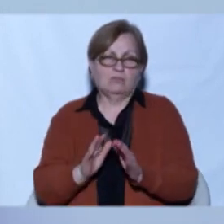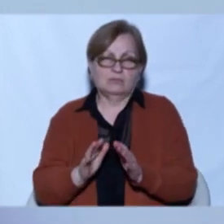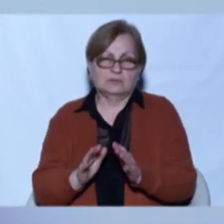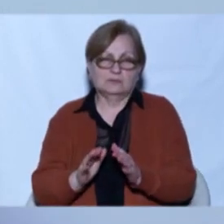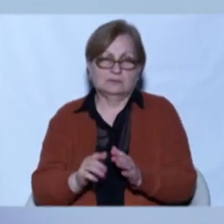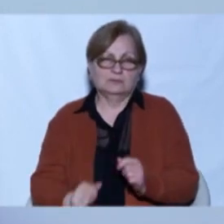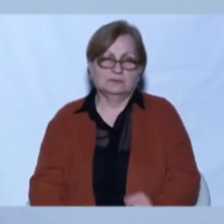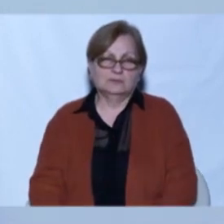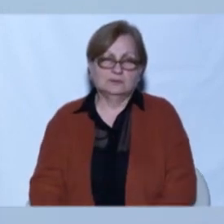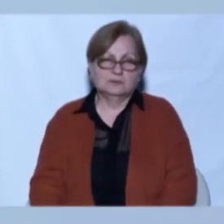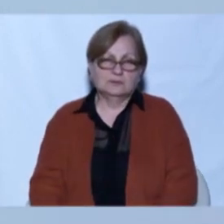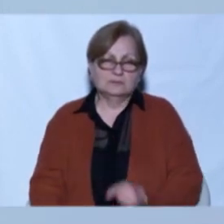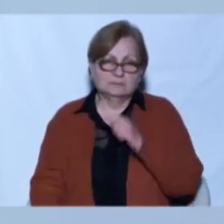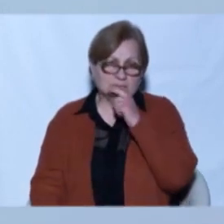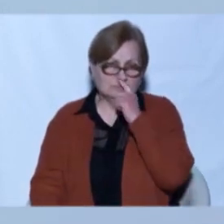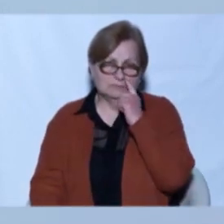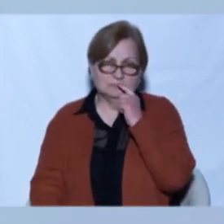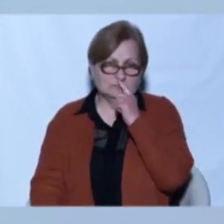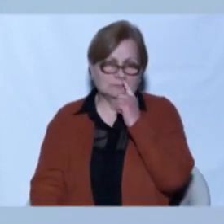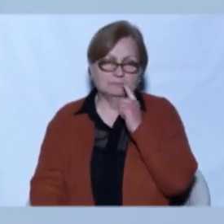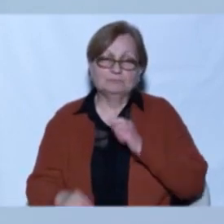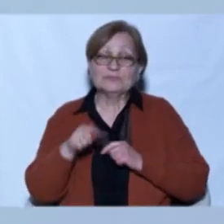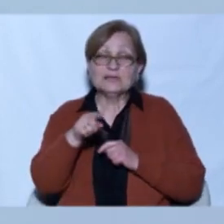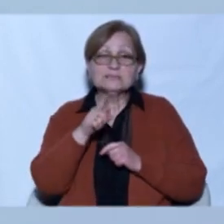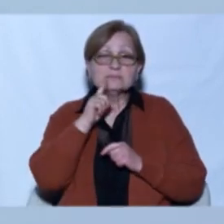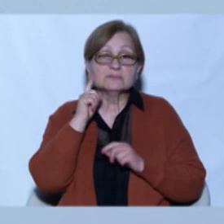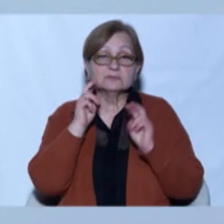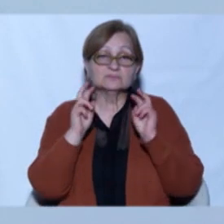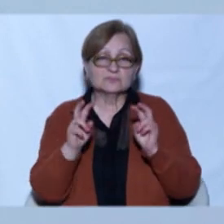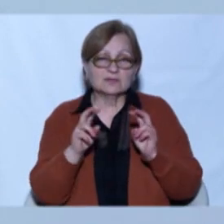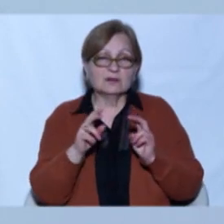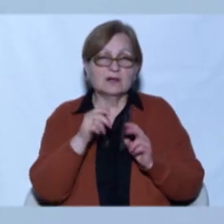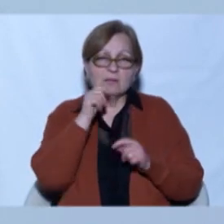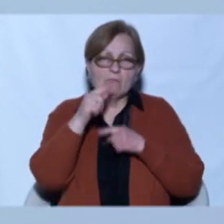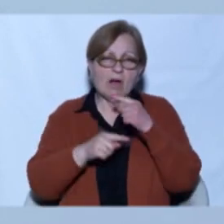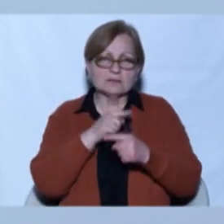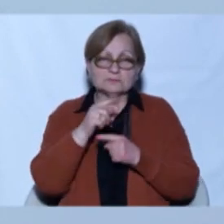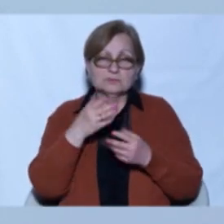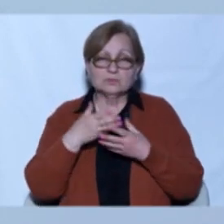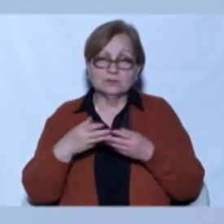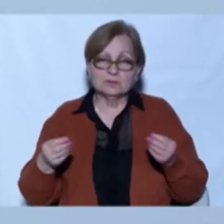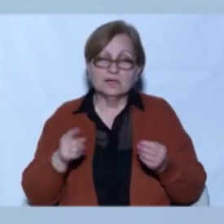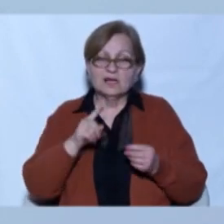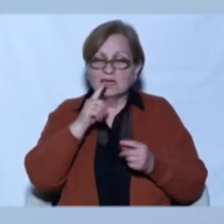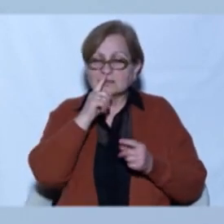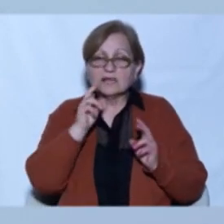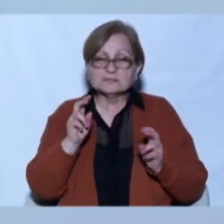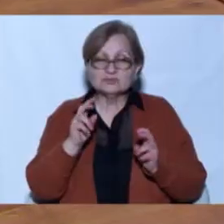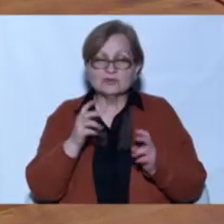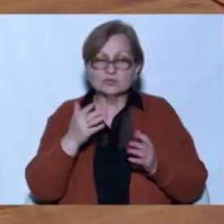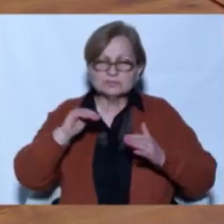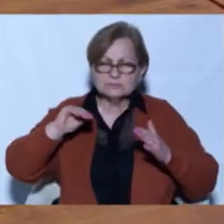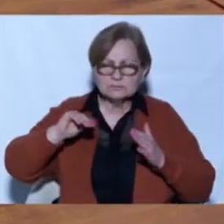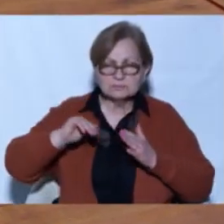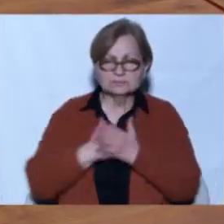სიმბოლურად მიგვითითებენ რომ ეს სიმწვანე და მარადიული გაზაფხული შეიძლება ნიშნავდეს განახლებას, მუდმივ